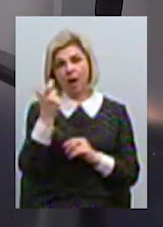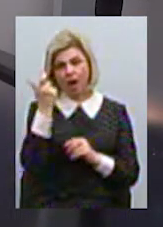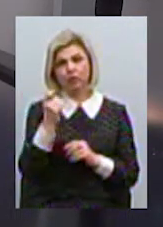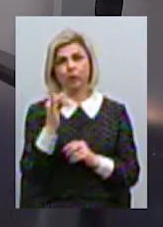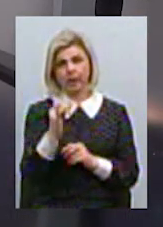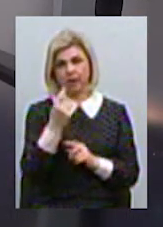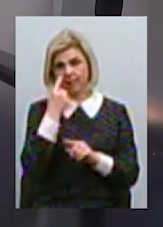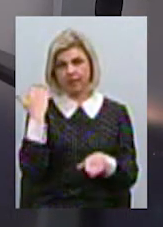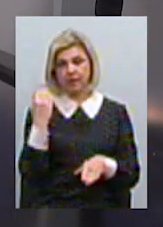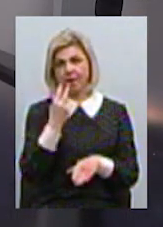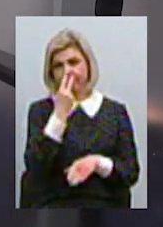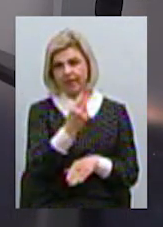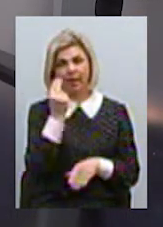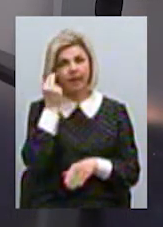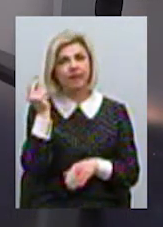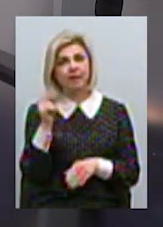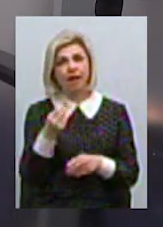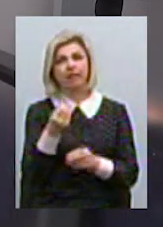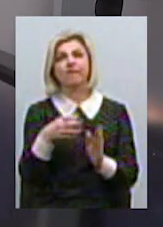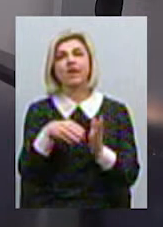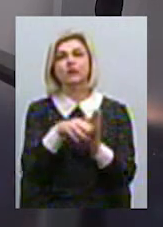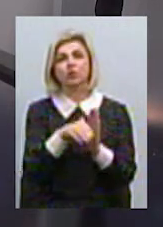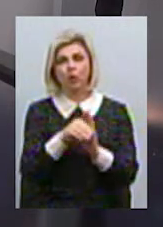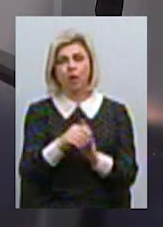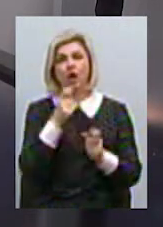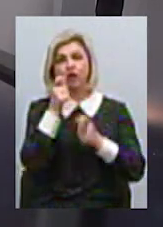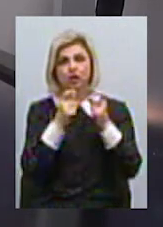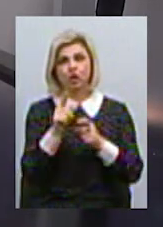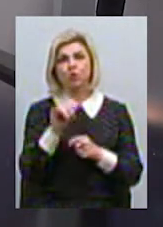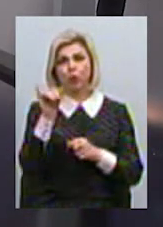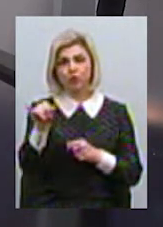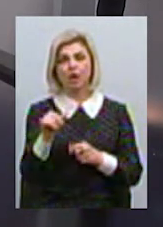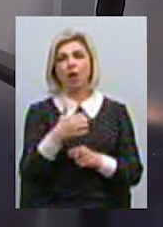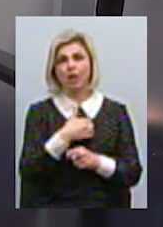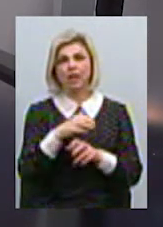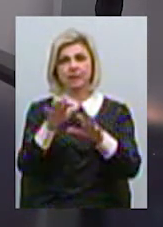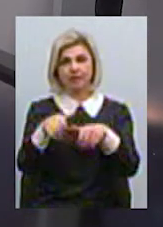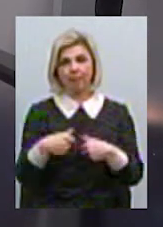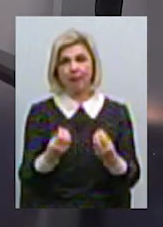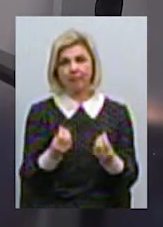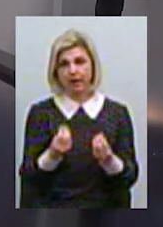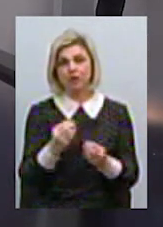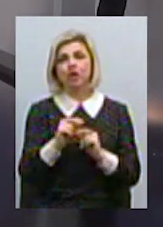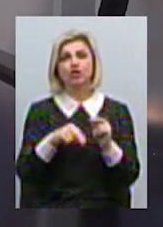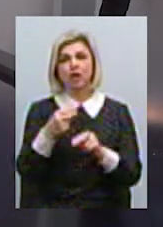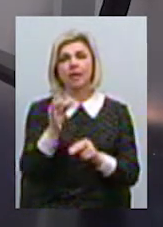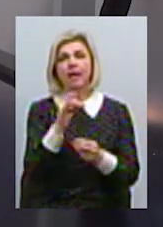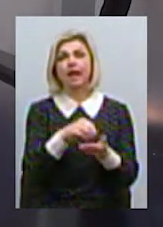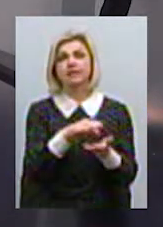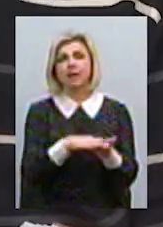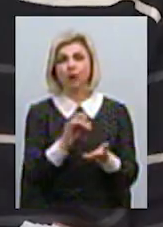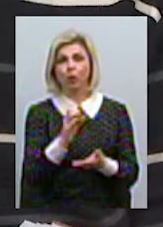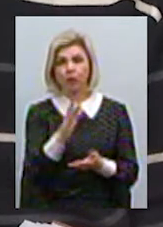ви бачили китайські інвестори, кричать, що в них тут намагаються відібрати бізнес, а це саме через реєстраторів,